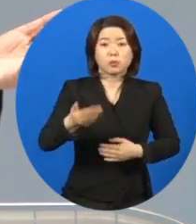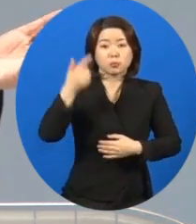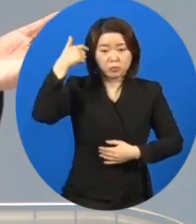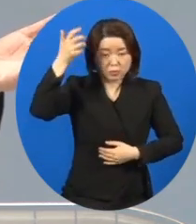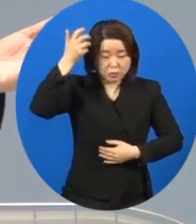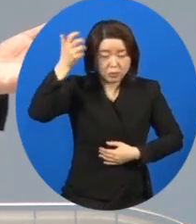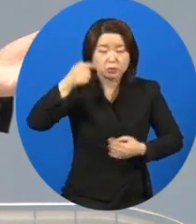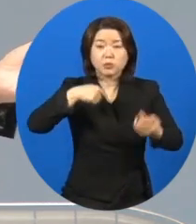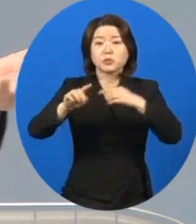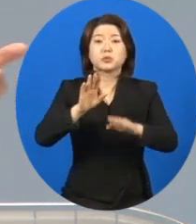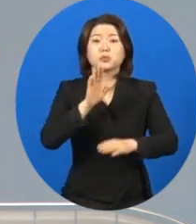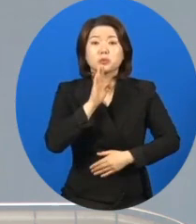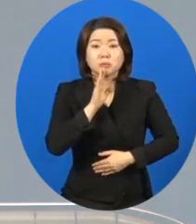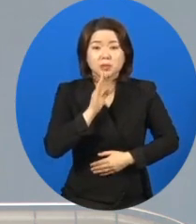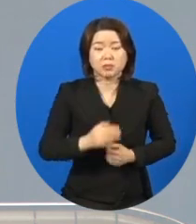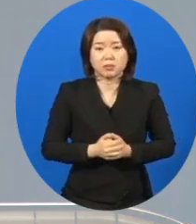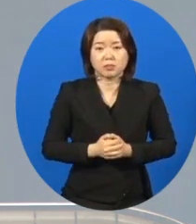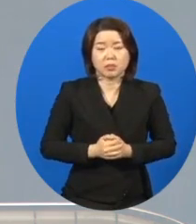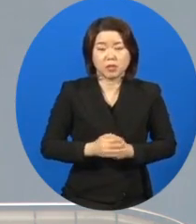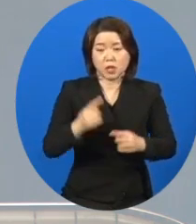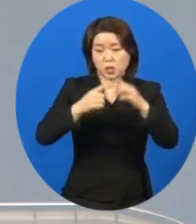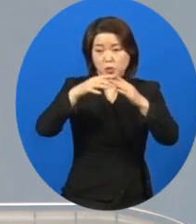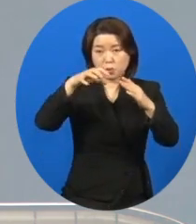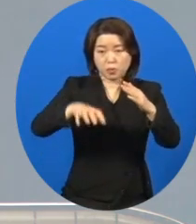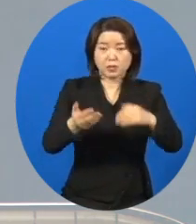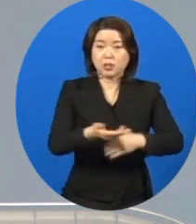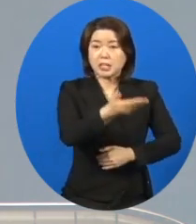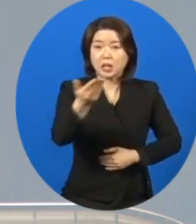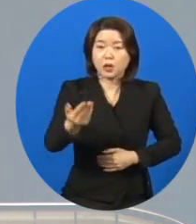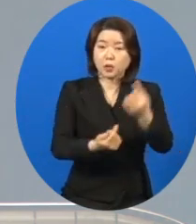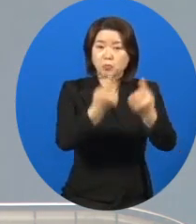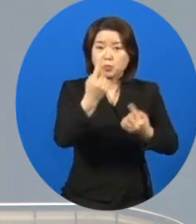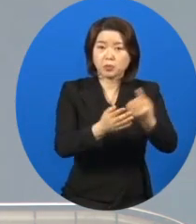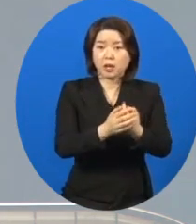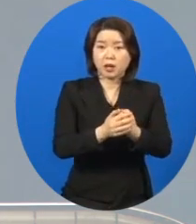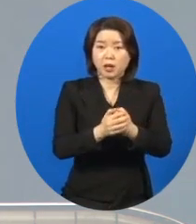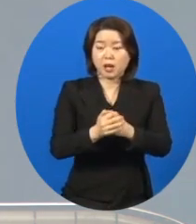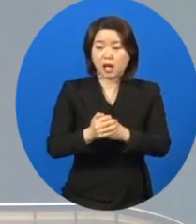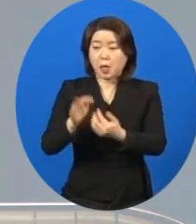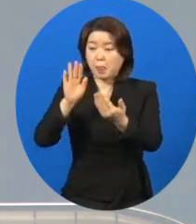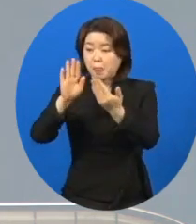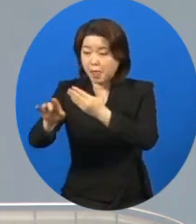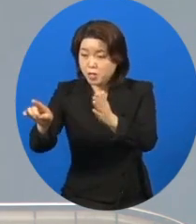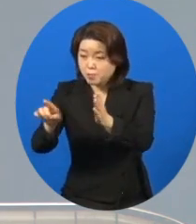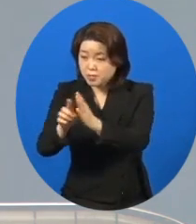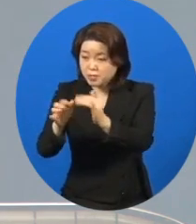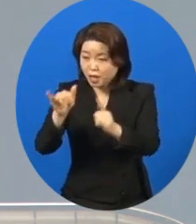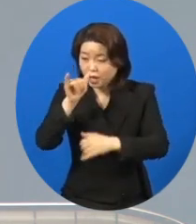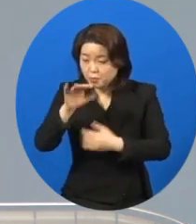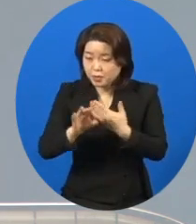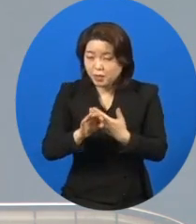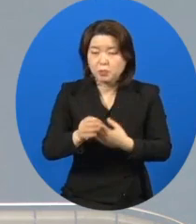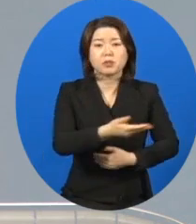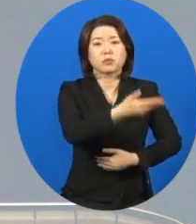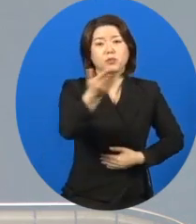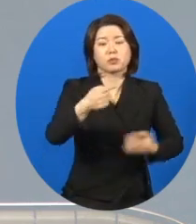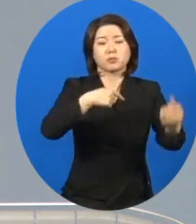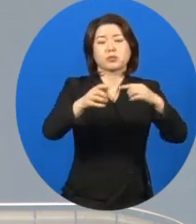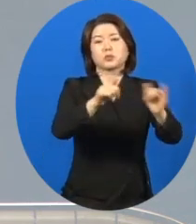지도자죠. 교회에서 여러분보다 나중 믿은 사람이 있다면 여러분은